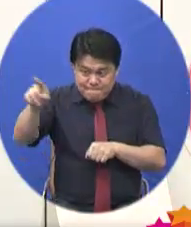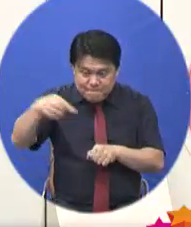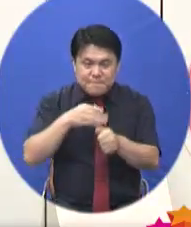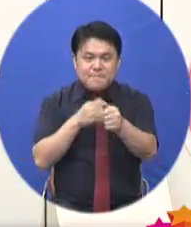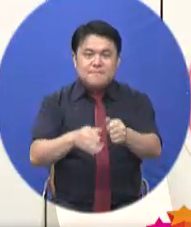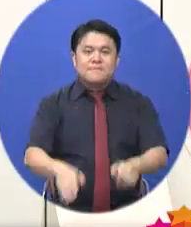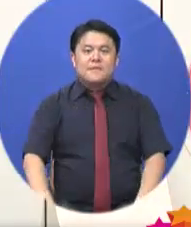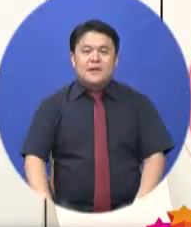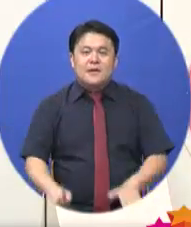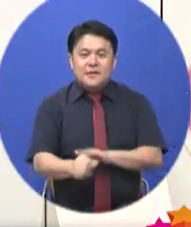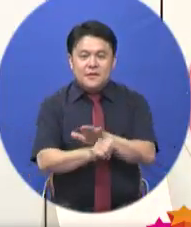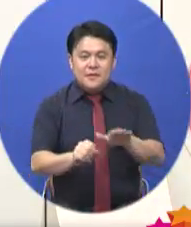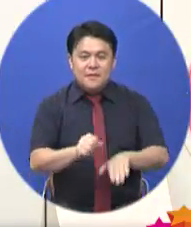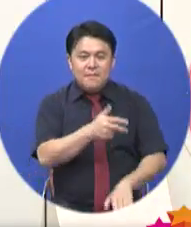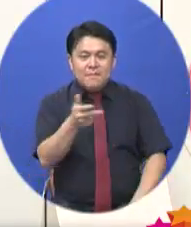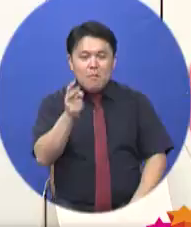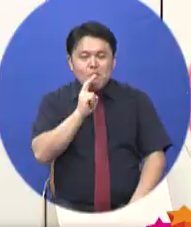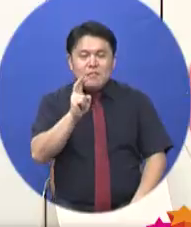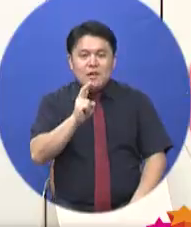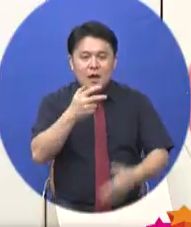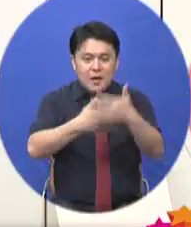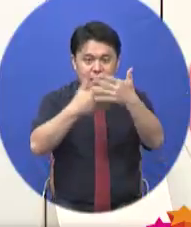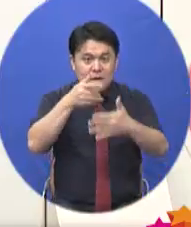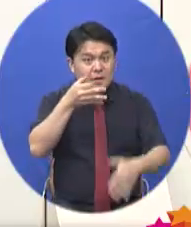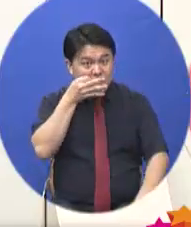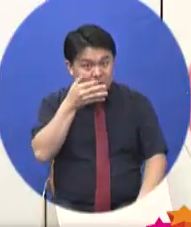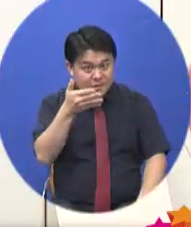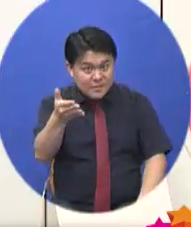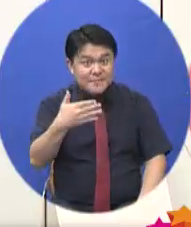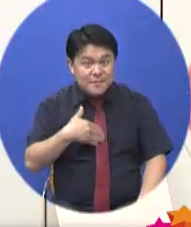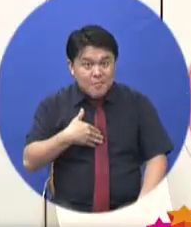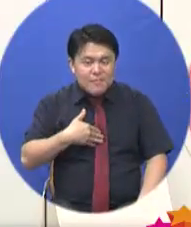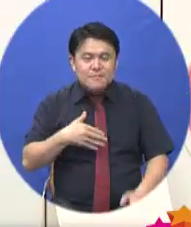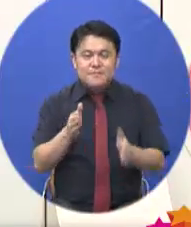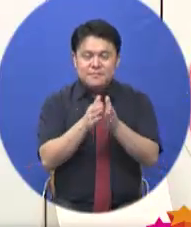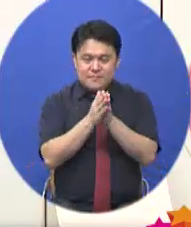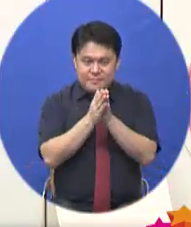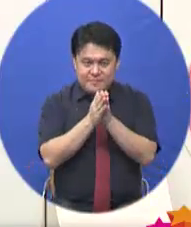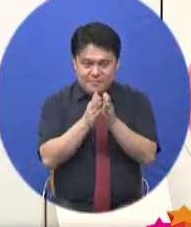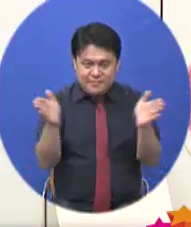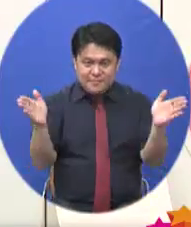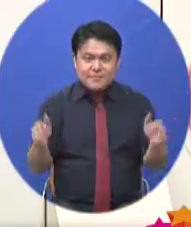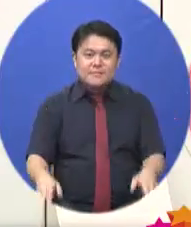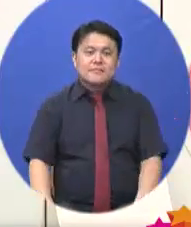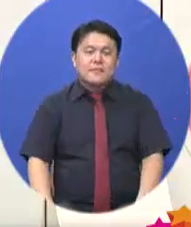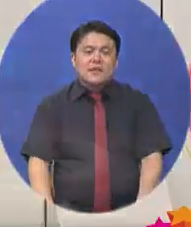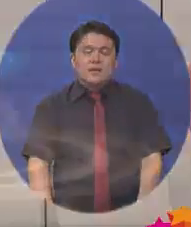바랍니다. 사랑은 무지개 뮤직비디오 준비했습니다. 뮤직 큐!